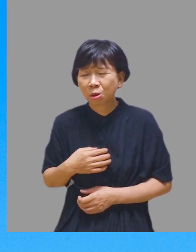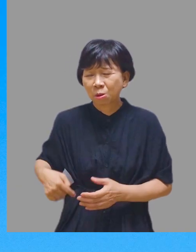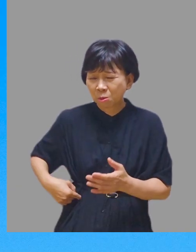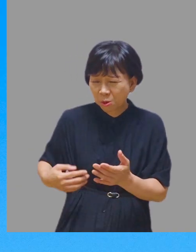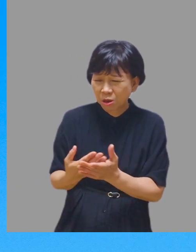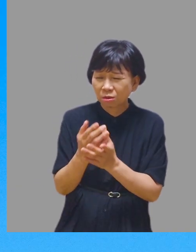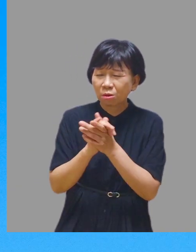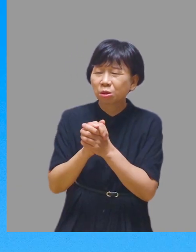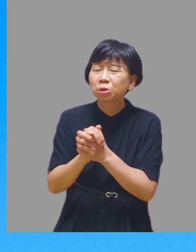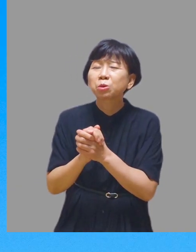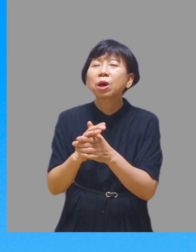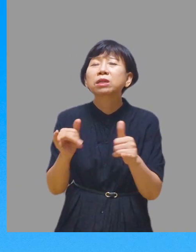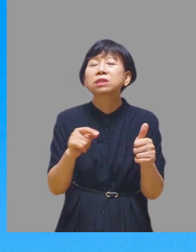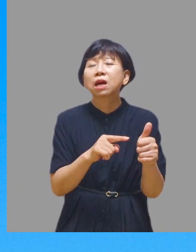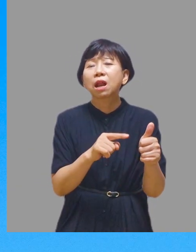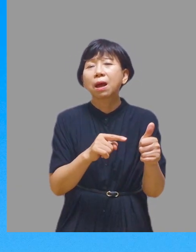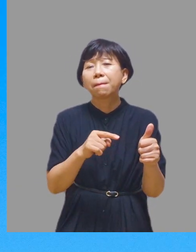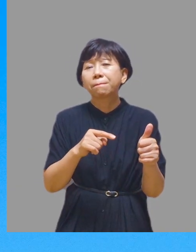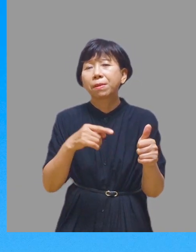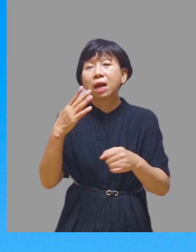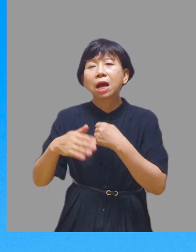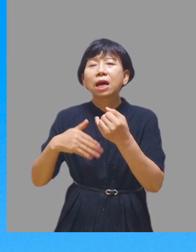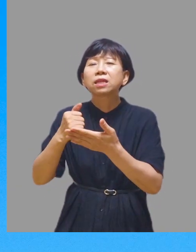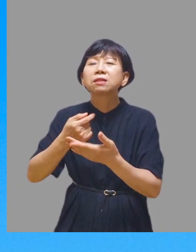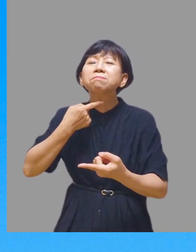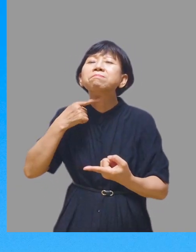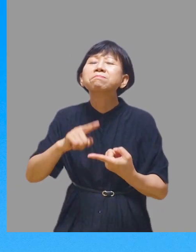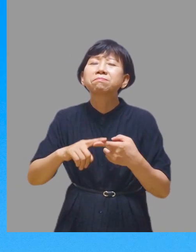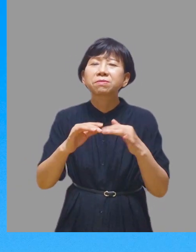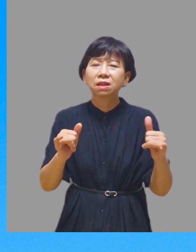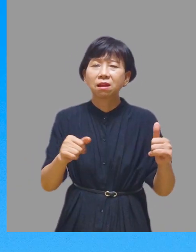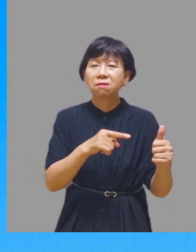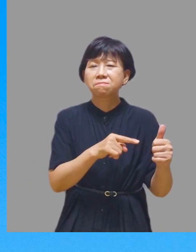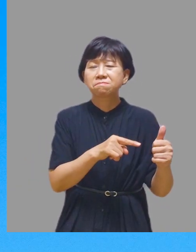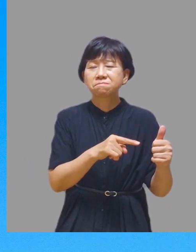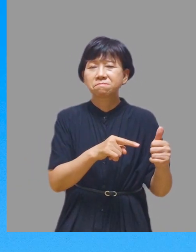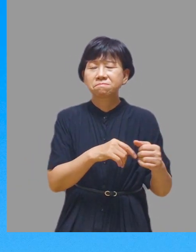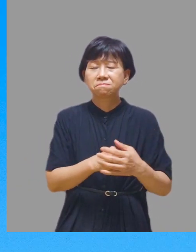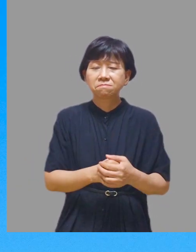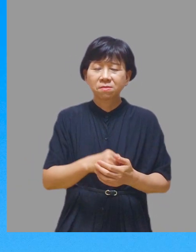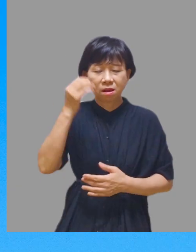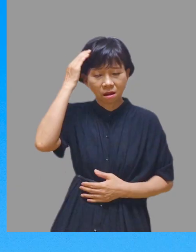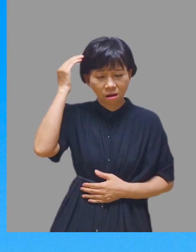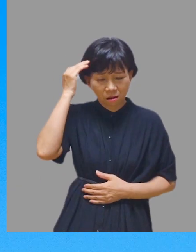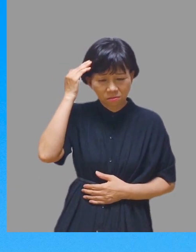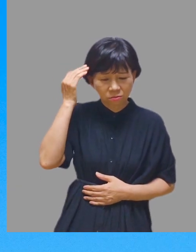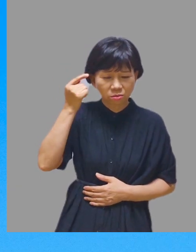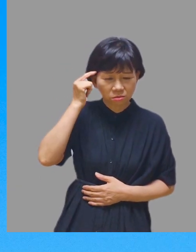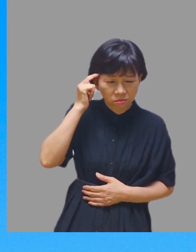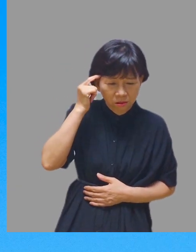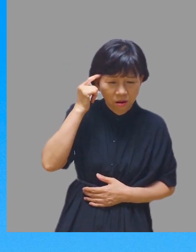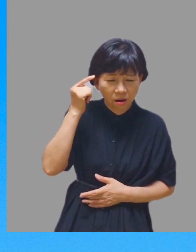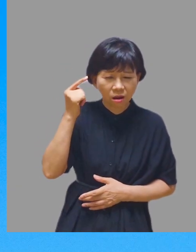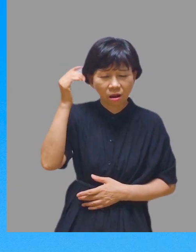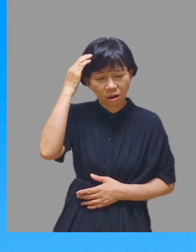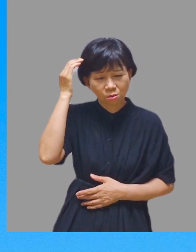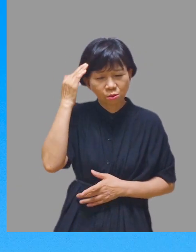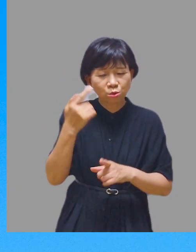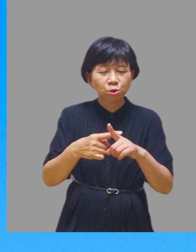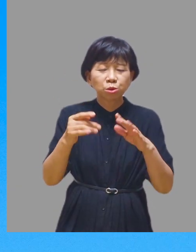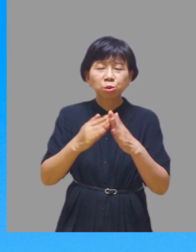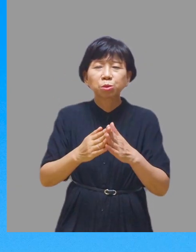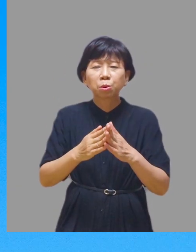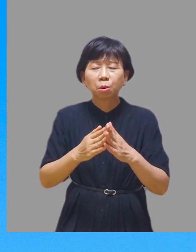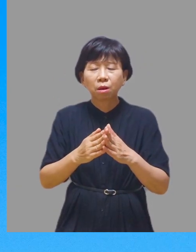사람이 하나님이 기뻐하시는 사람일 거예요. 이 나라를 생각하며, 한국교회를 생각하며,